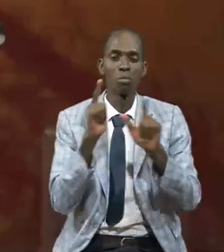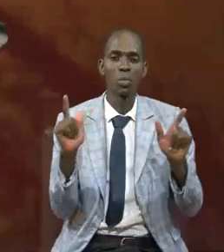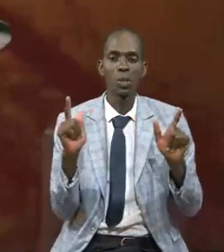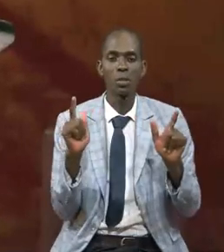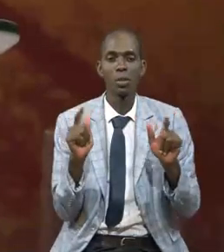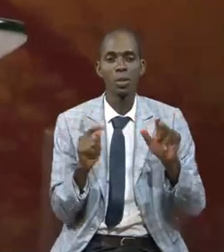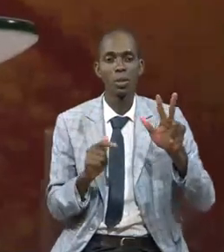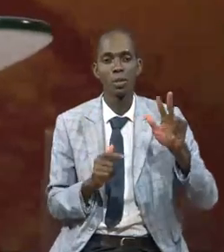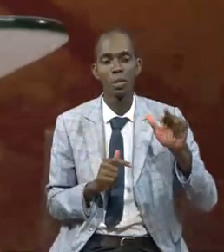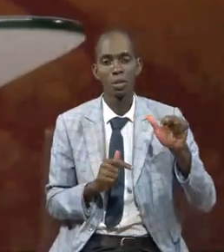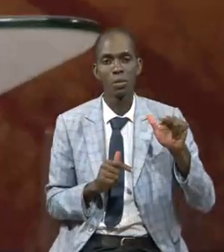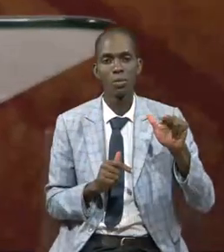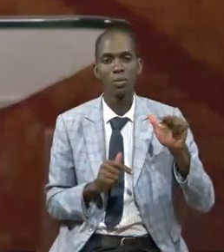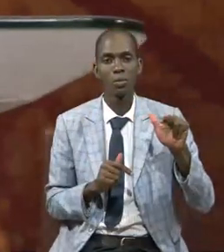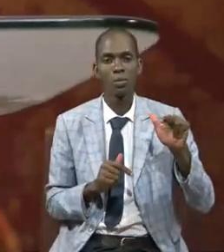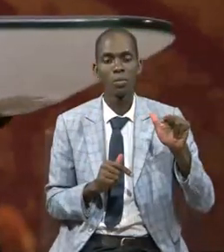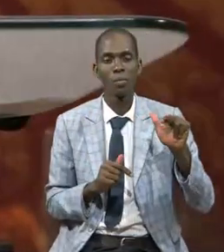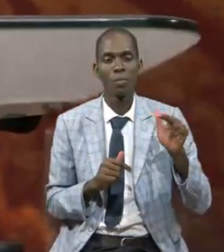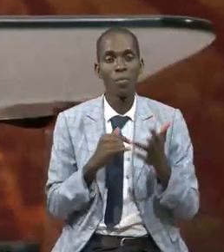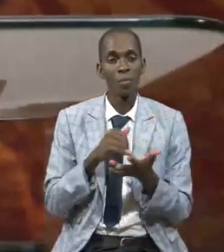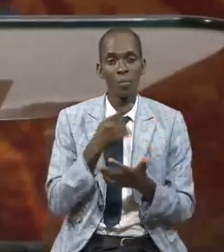liberté. Verset 13.